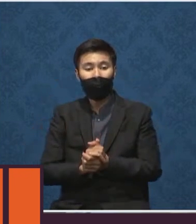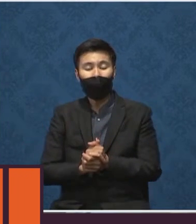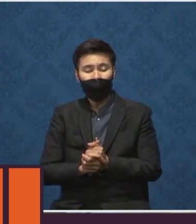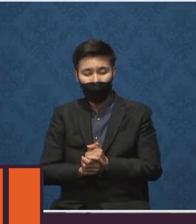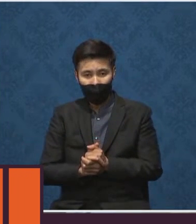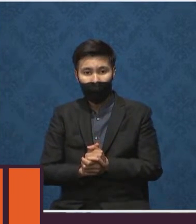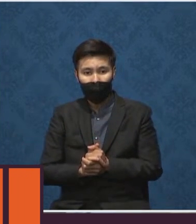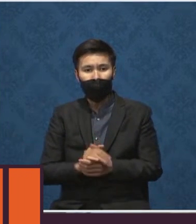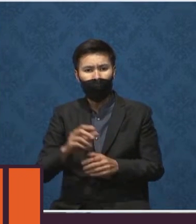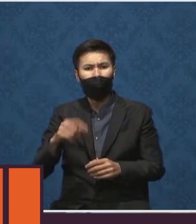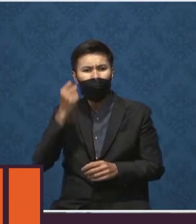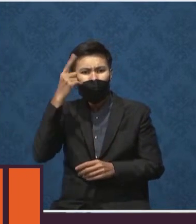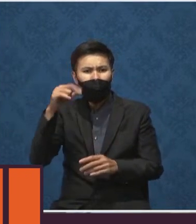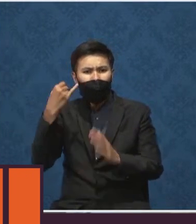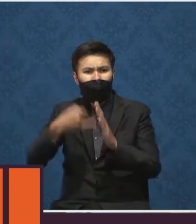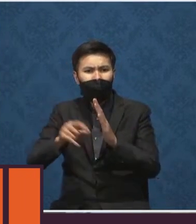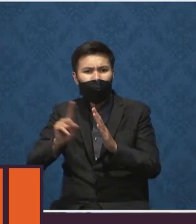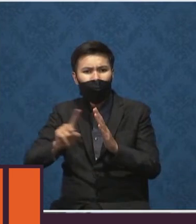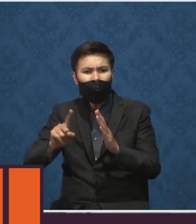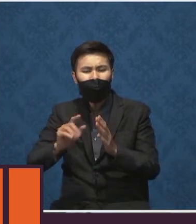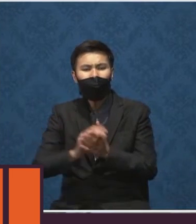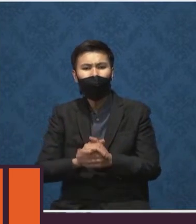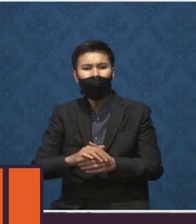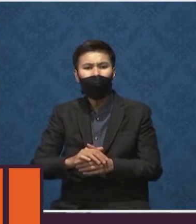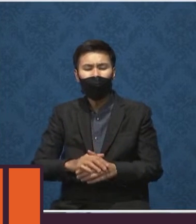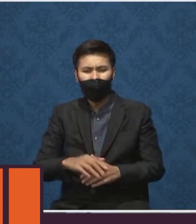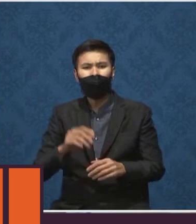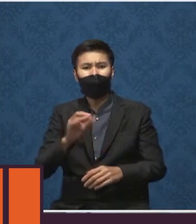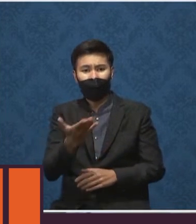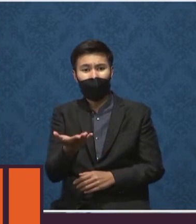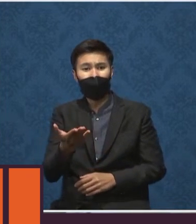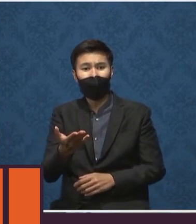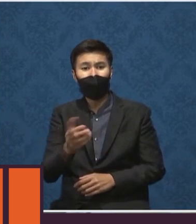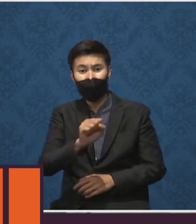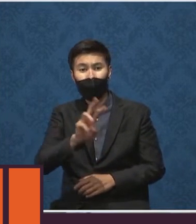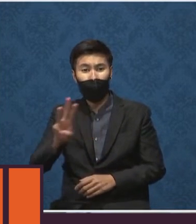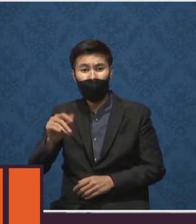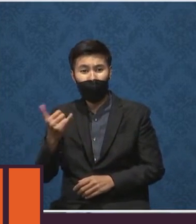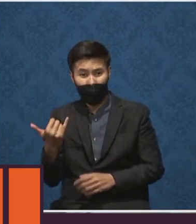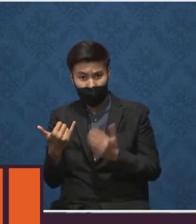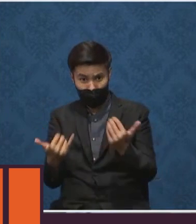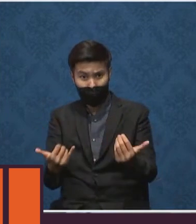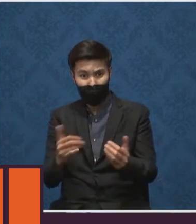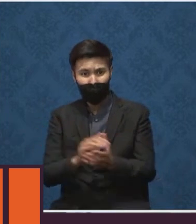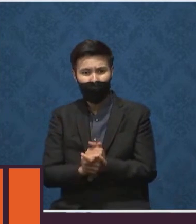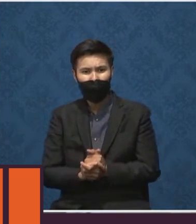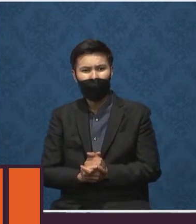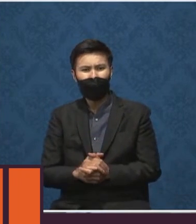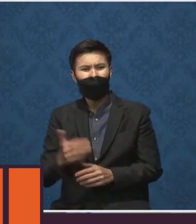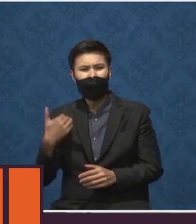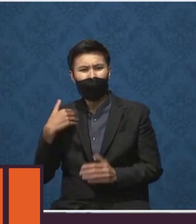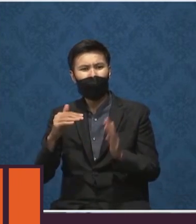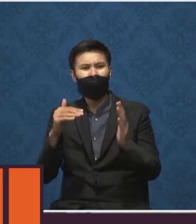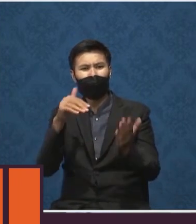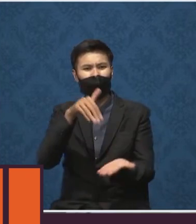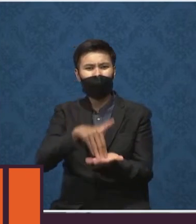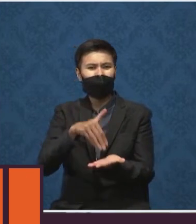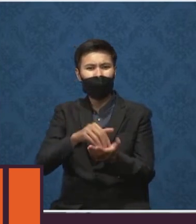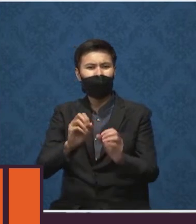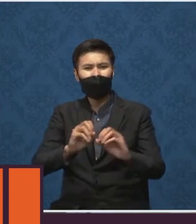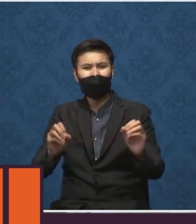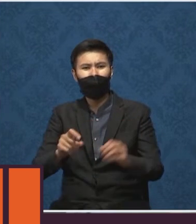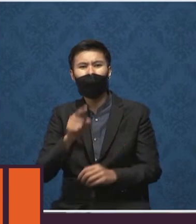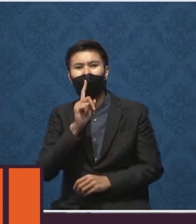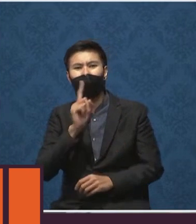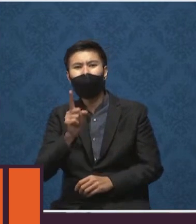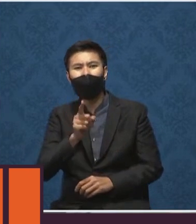จที่ลาดเคลิแล้ประโยคิยส entscheidenว่าสมาชิท่นี้ขาดความจิใจและขาดหัการเพรอะไรเพรทานชอบไปชี้น้วต่